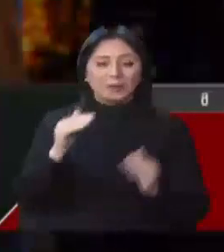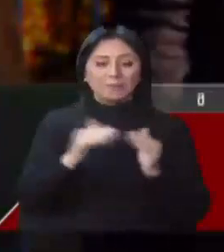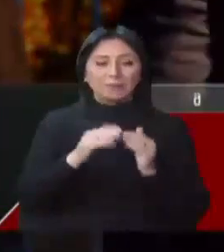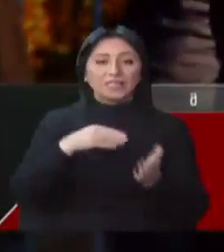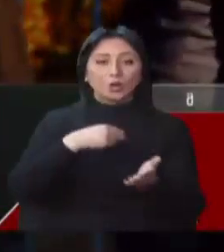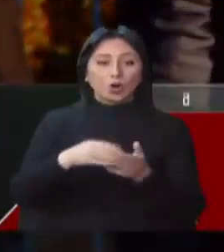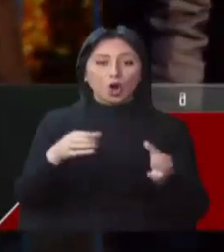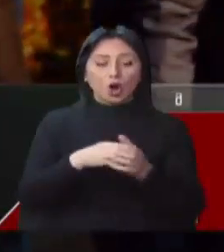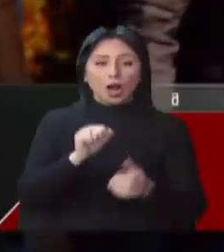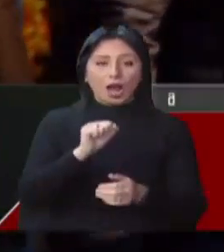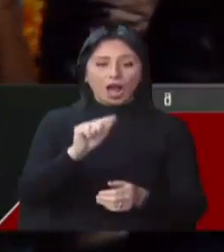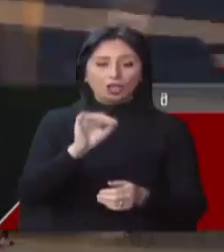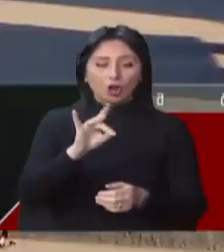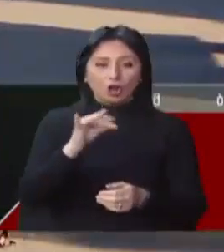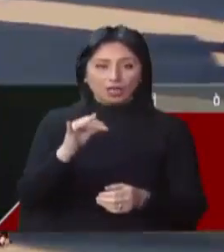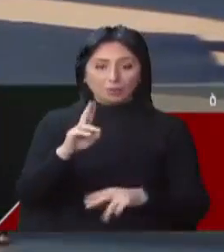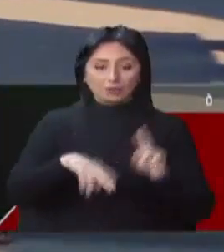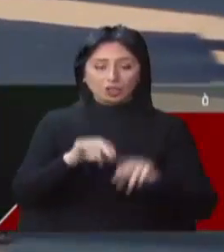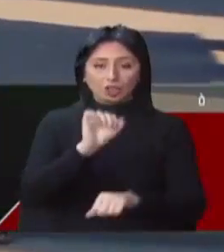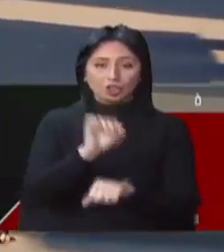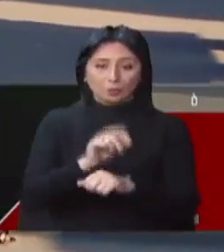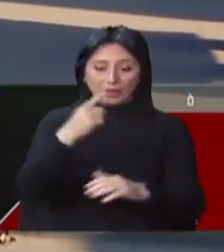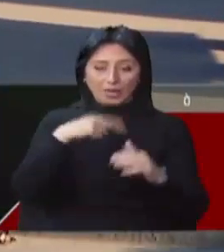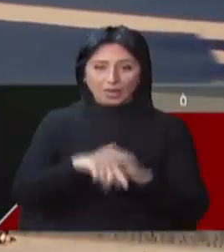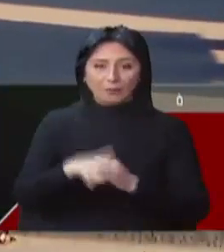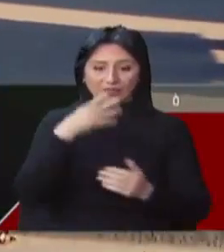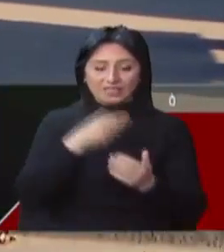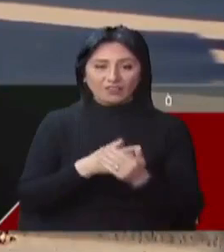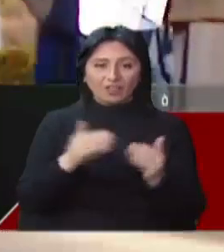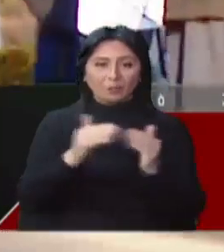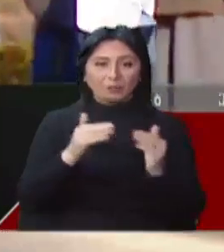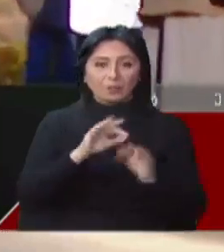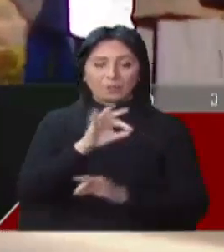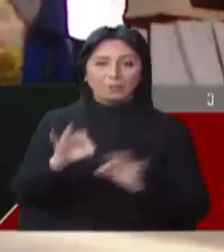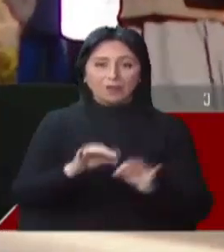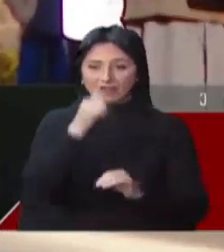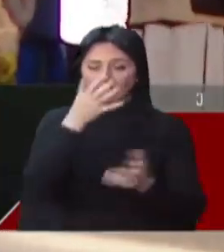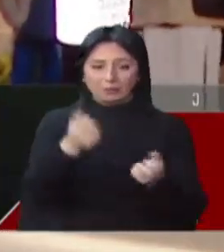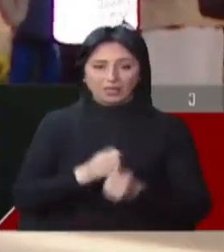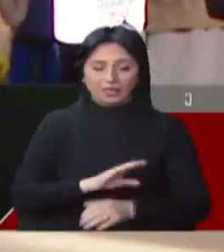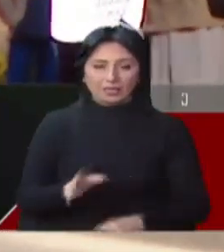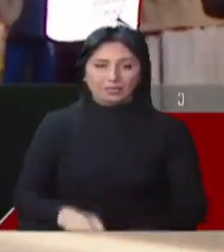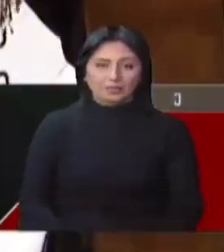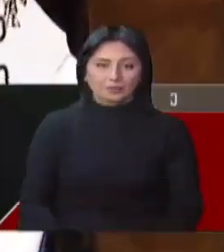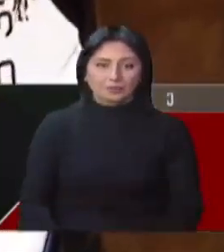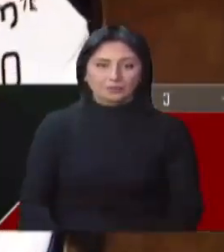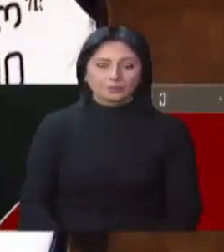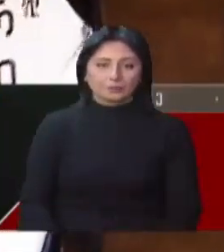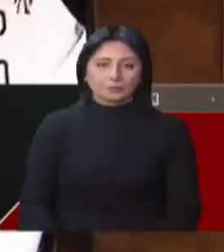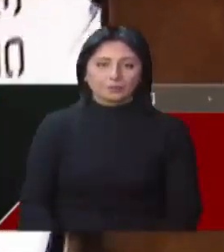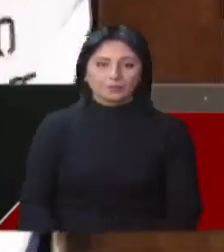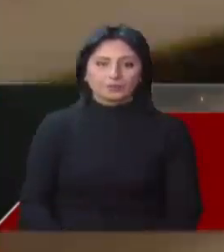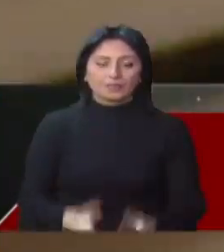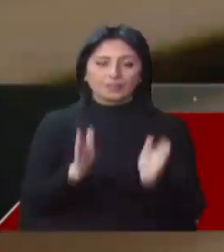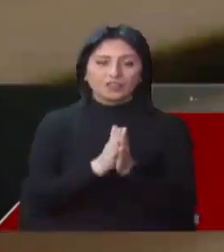ბინები შეიძინეს კომპანია ათორისგან და მშენებლობის შეჩერების გამო საკუთარი საცხოვრებელი ფართები ვეღარ მიიღეს.